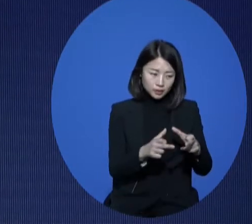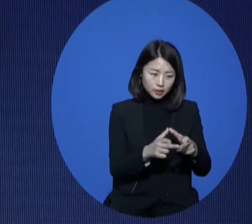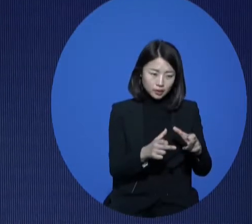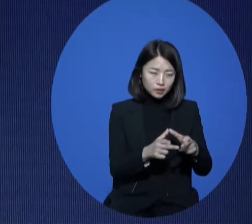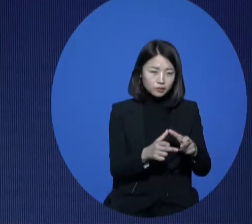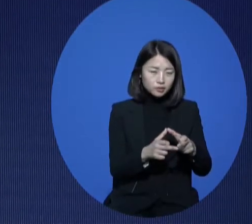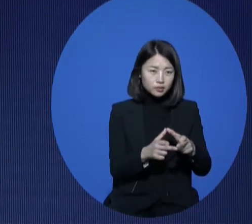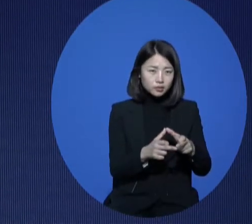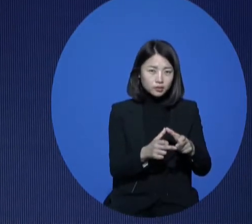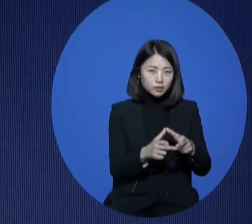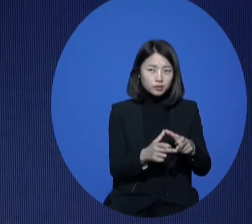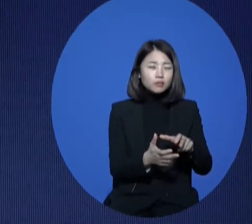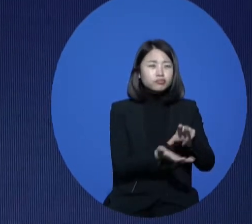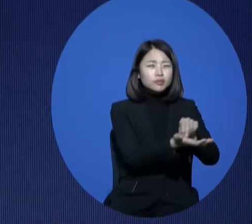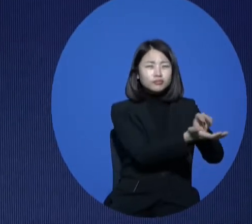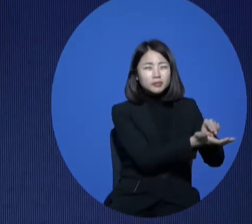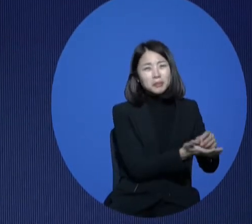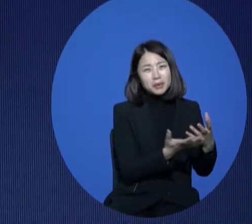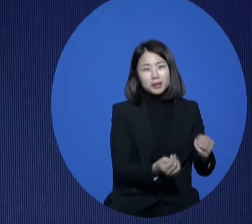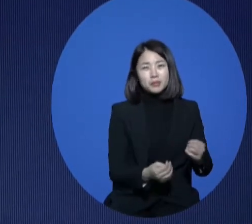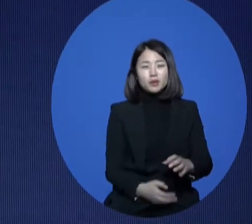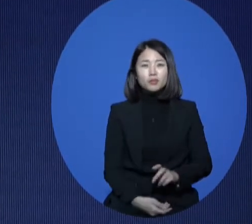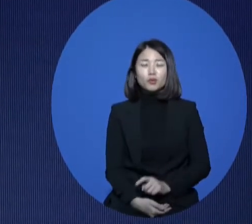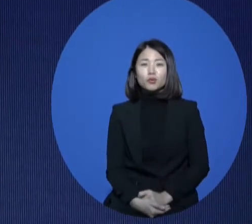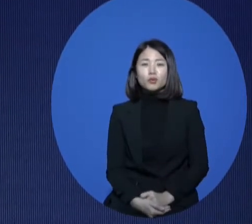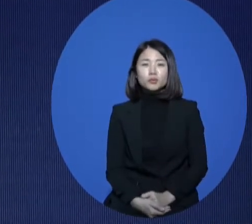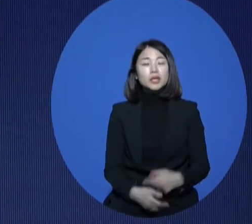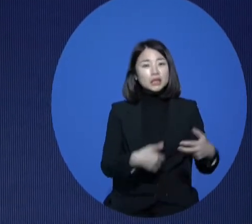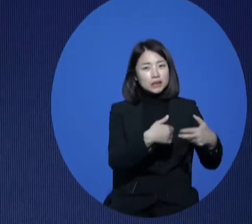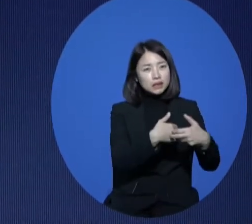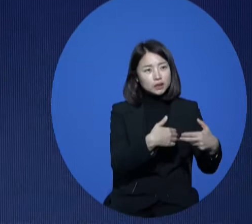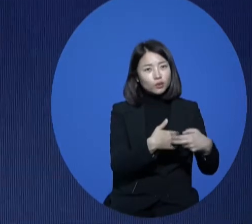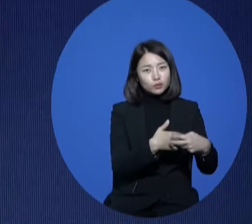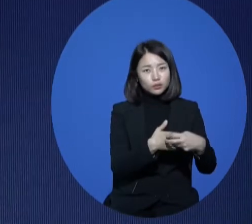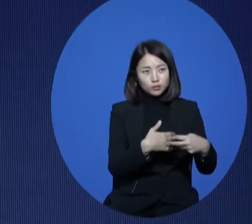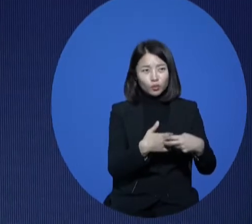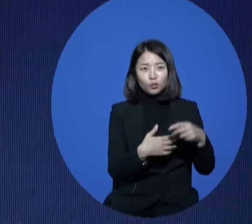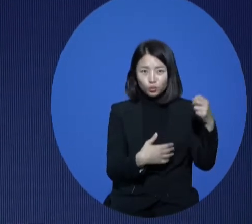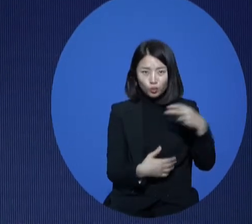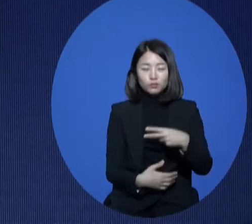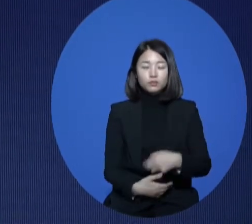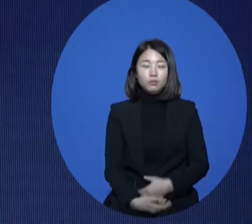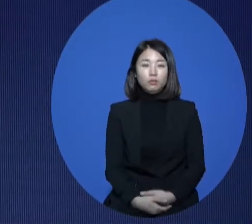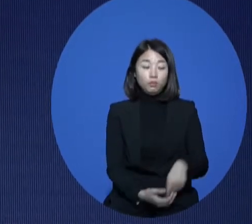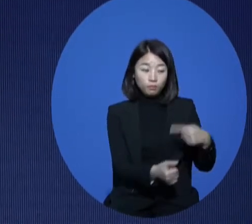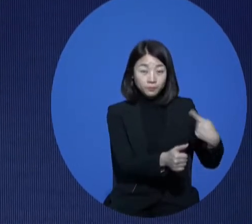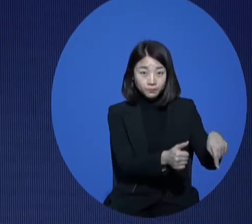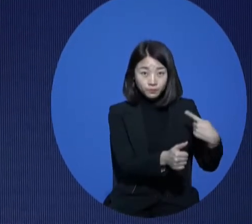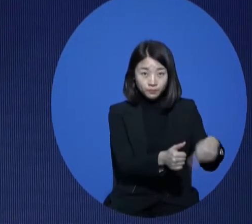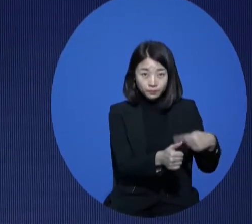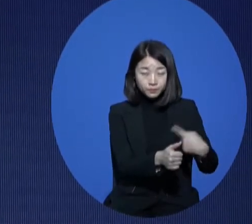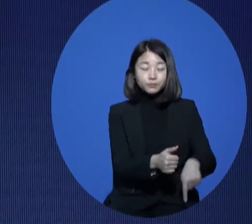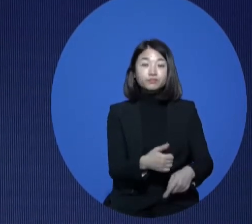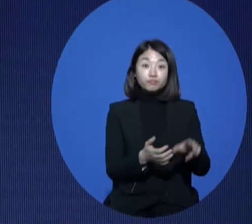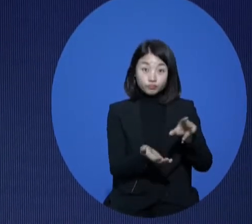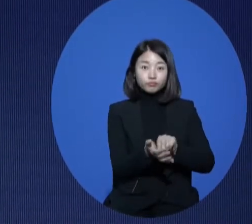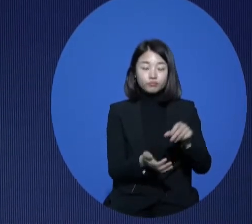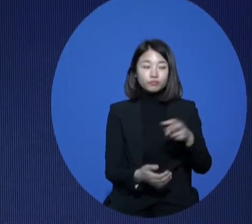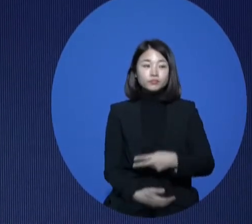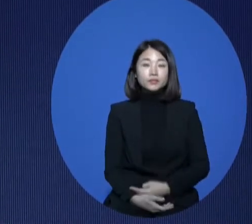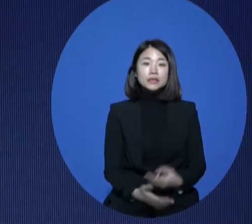것 중에 물론 의료 문제, 의료도 많이 소외됐죠. 교육, 또